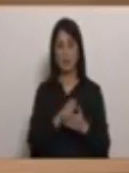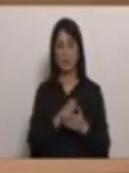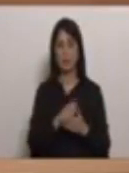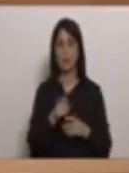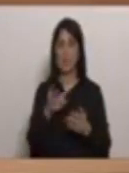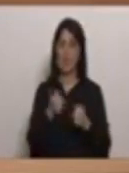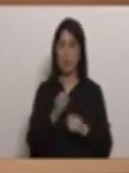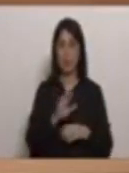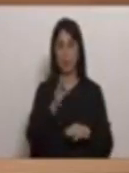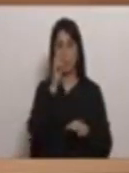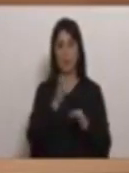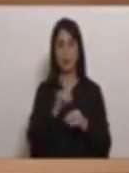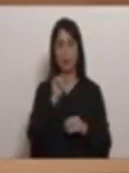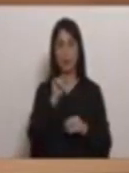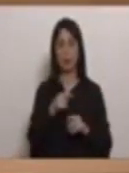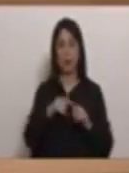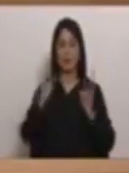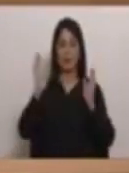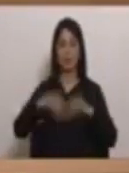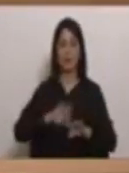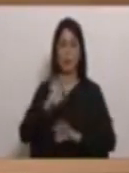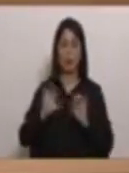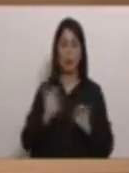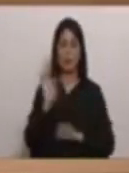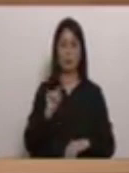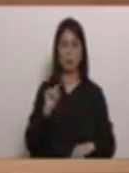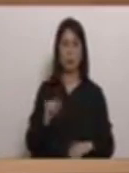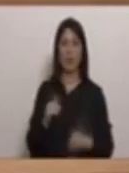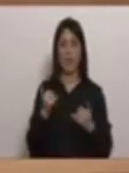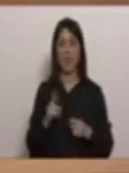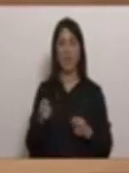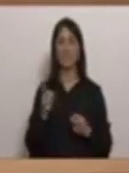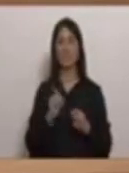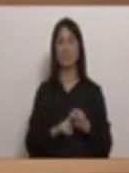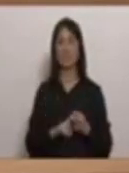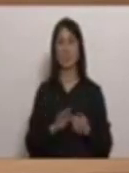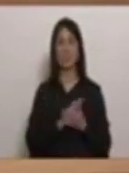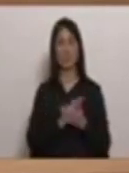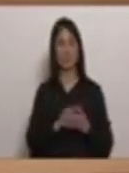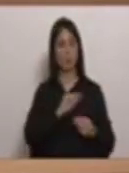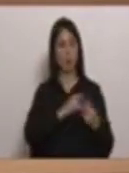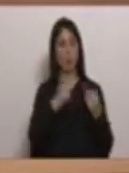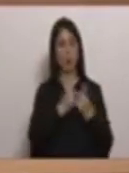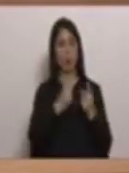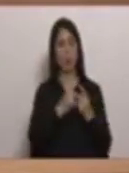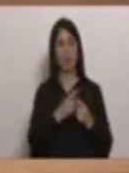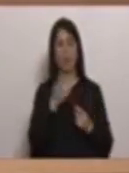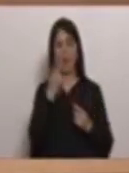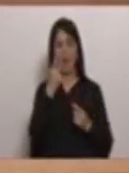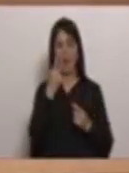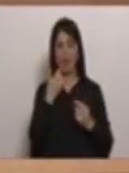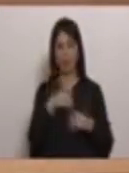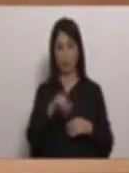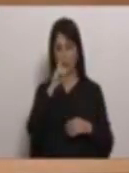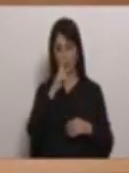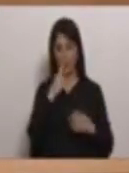თუ არა პასუხისმგებლობას ამ ჩავარდნილი პროექტთან დაკავშირებით. Ეხლა რაც შეეხება სუფთა კოლეგიალური თვალსაზრისით, ერთი თვეა უკვე პარლამენტში ვარ